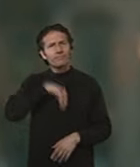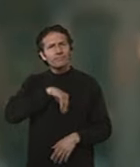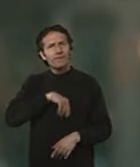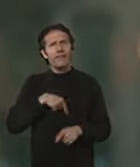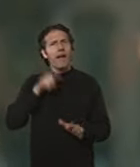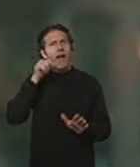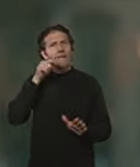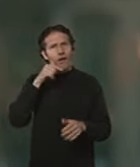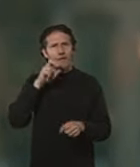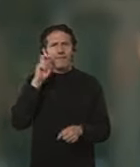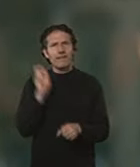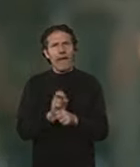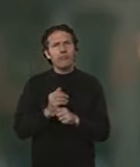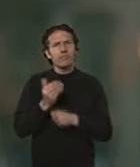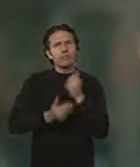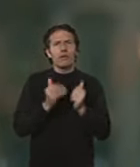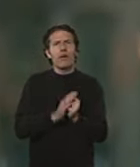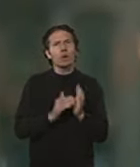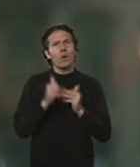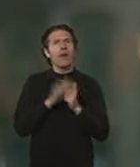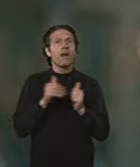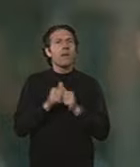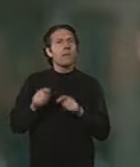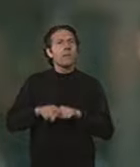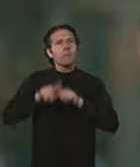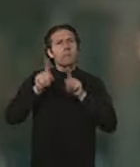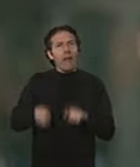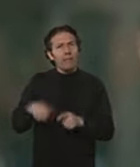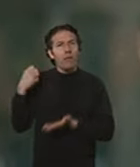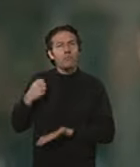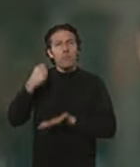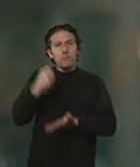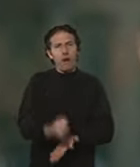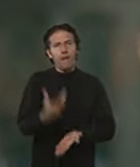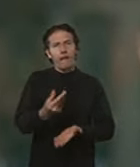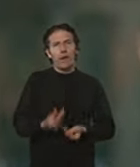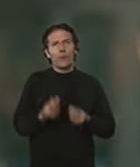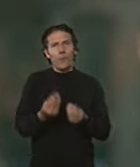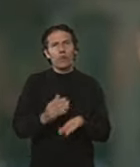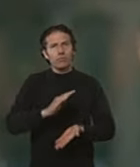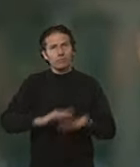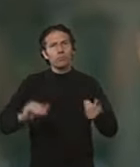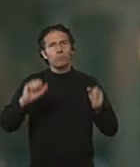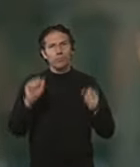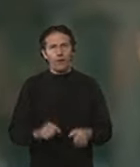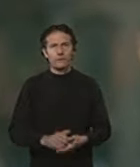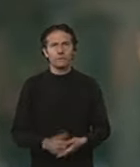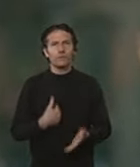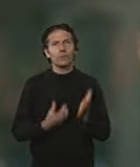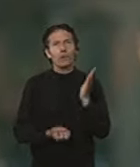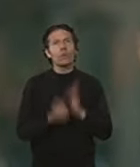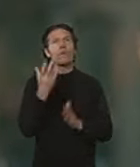efforts pour pouvoir se constituer un patrimoine et le transmettre un jour à ses enfants je veux un nouveau